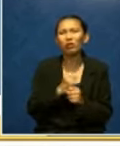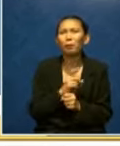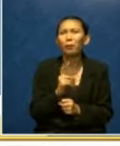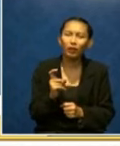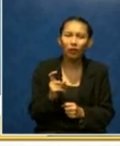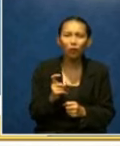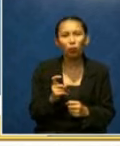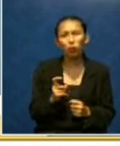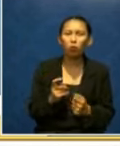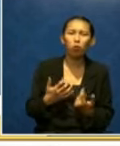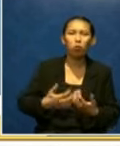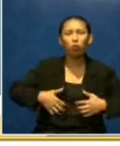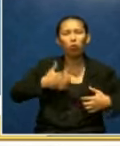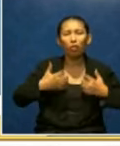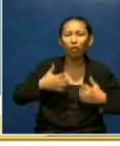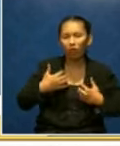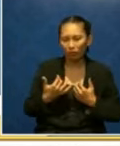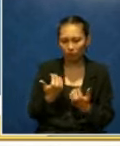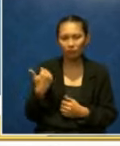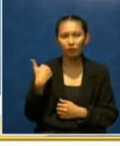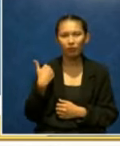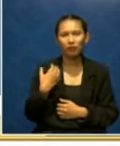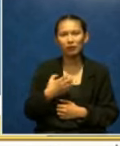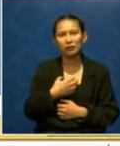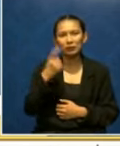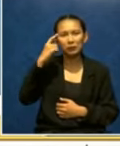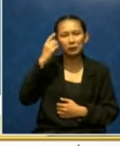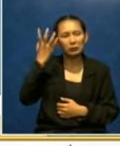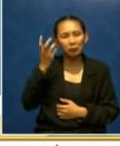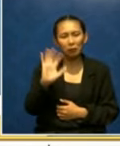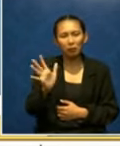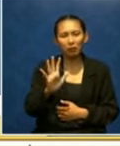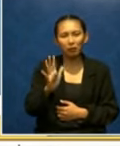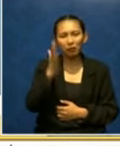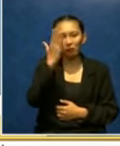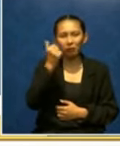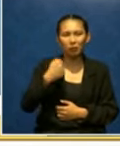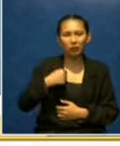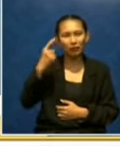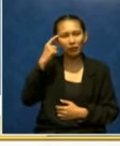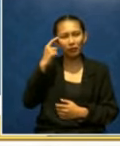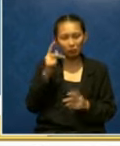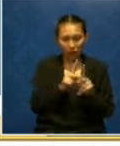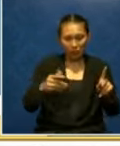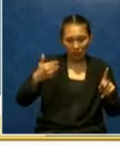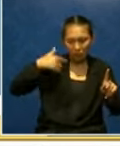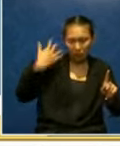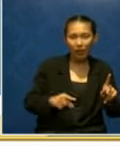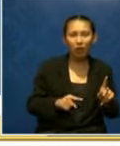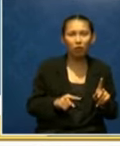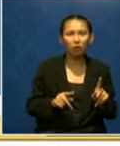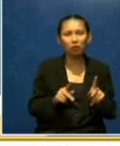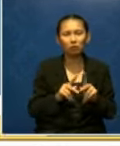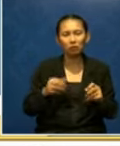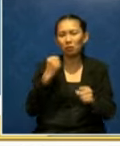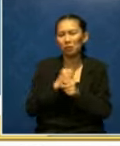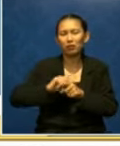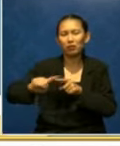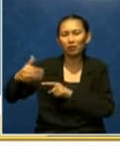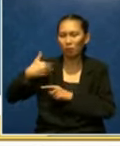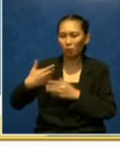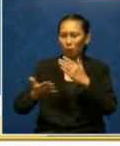ค่ะมันช่างเป็นเวลาที่ทรมานเหลือเกินเพราะฉะนั้นดิฉันไม่อยากให้เราพูดแล้วก็จบไปนะคะตอนนี้เราก็มีกรรมาธิการที่ดินแล้วเราก็มีเรื่องต่างๆที่